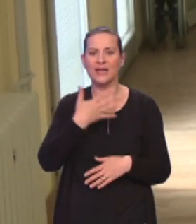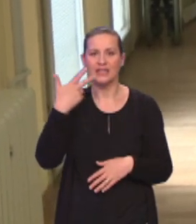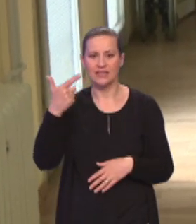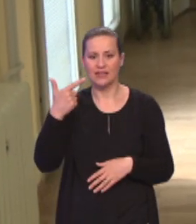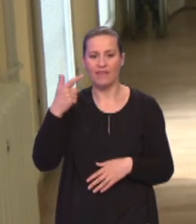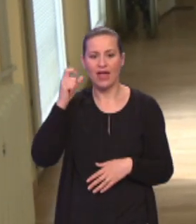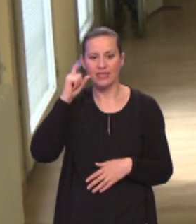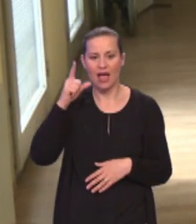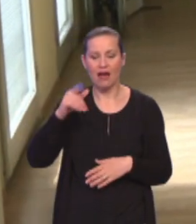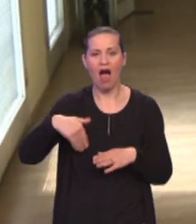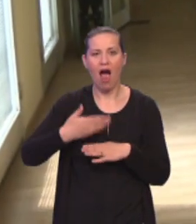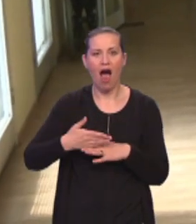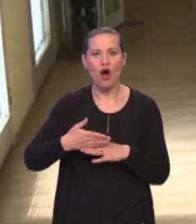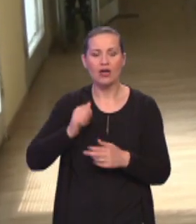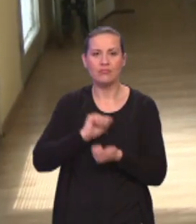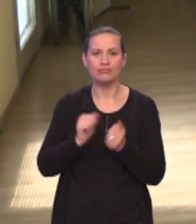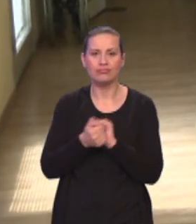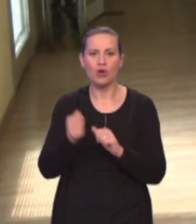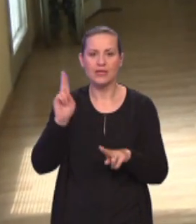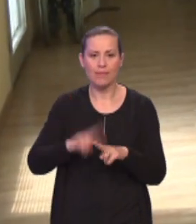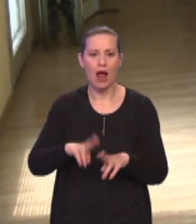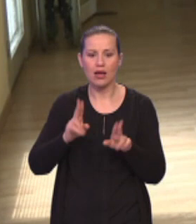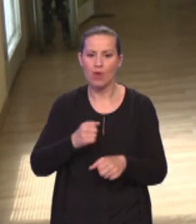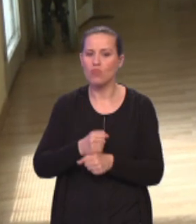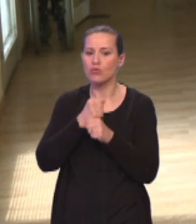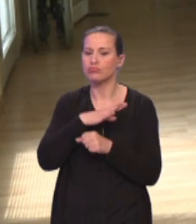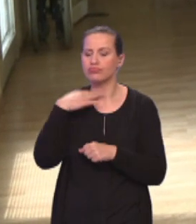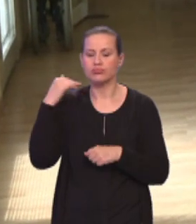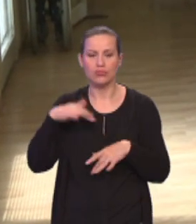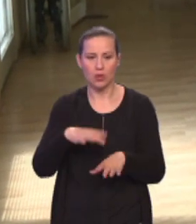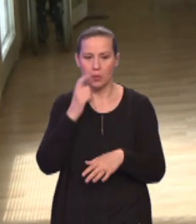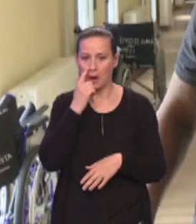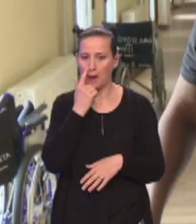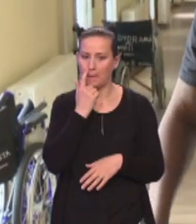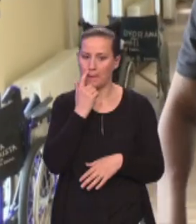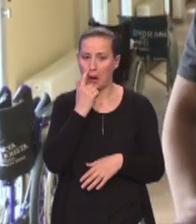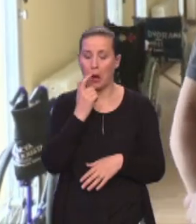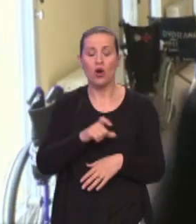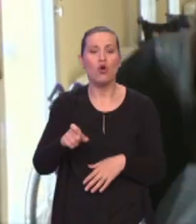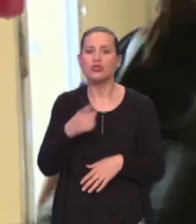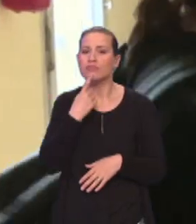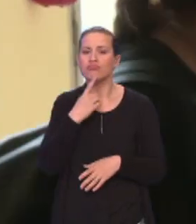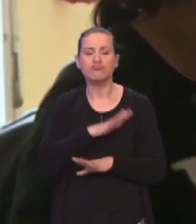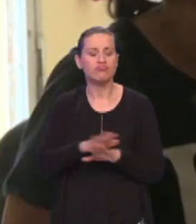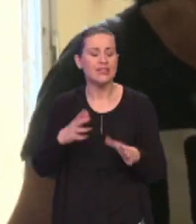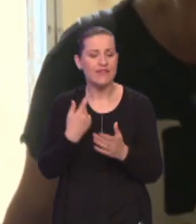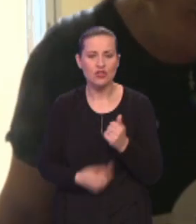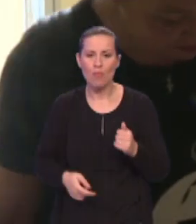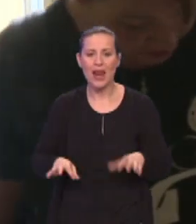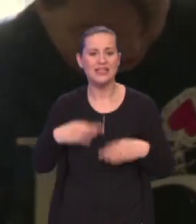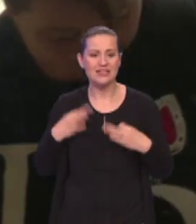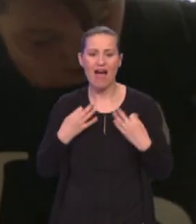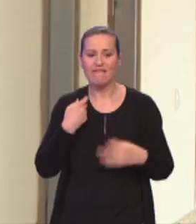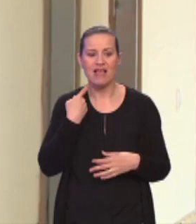buđenja počela je borba za prava. Imao je potporu mnogih. Osoba koja je sve izgubila, praktički sve zdravlje,